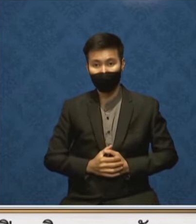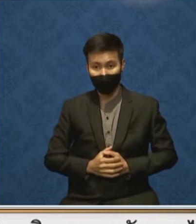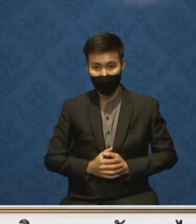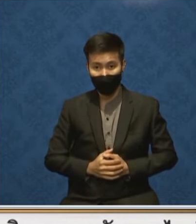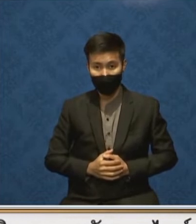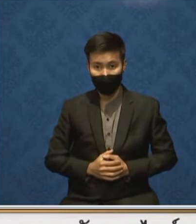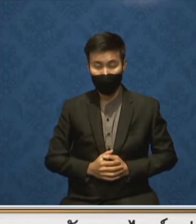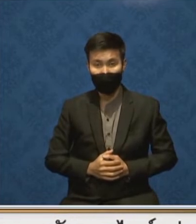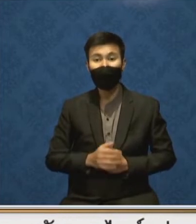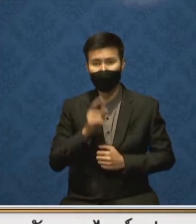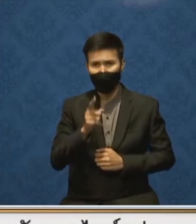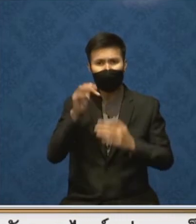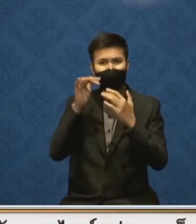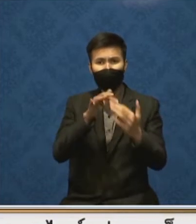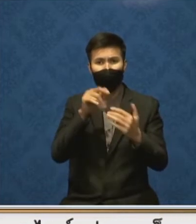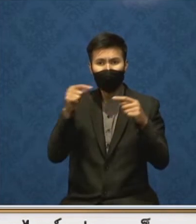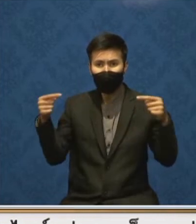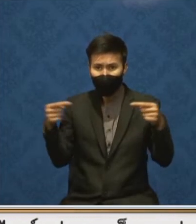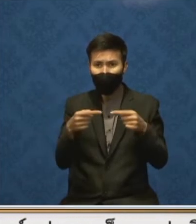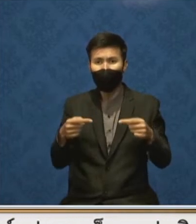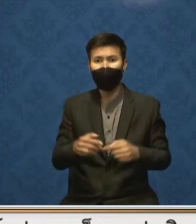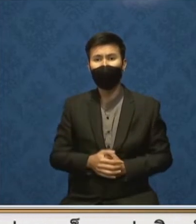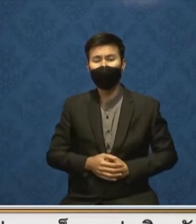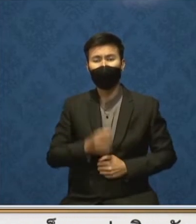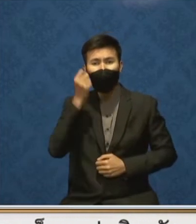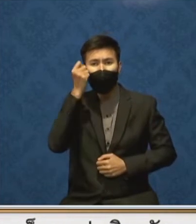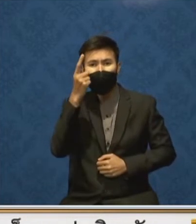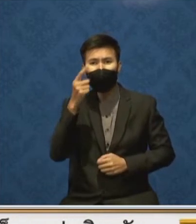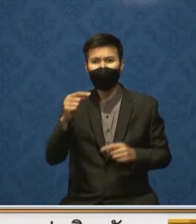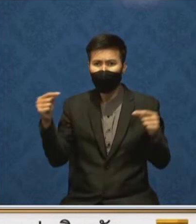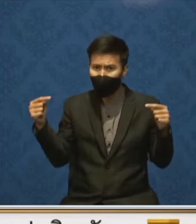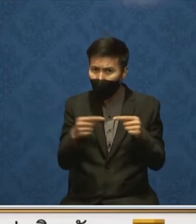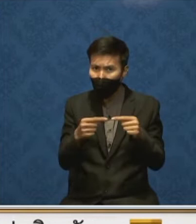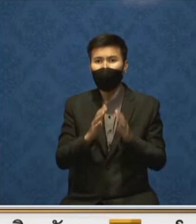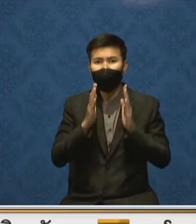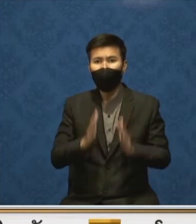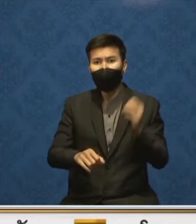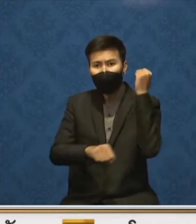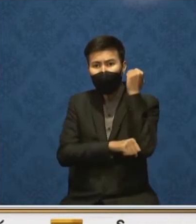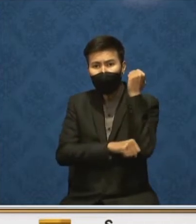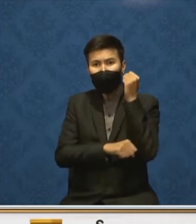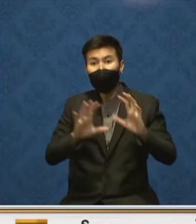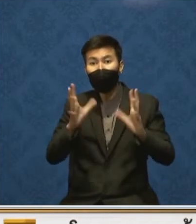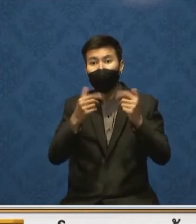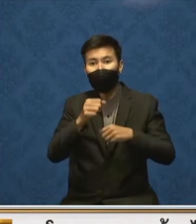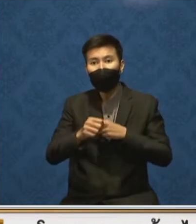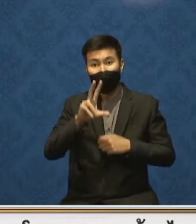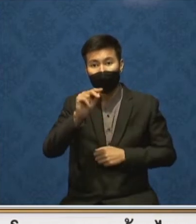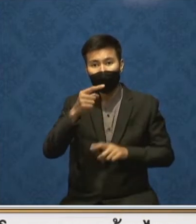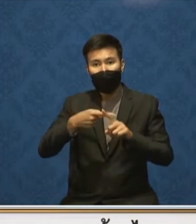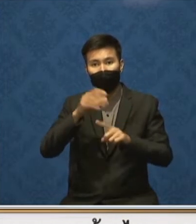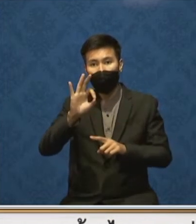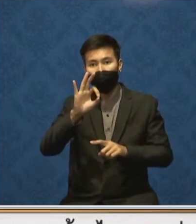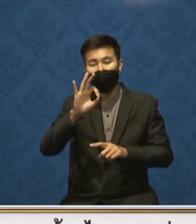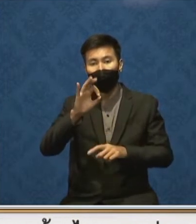ควสื่อสารให้ตรงการ ใช่ค่ะแล้วกคไปคยกักด้วยว่าตรงโเอาอยางไรนะคะว่าตรงโbildจจะหมดไหม30.5.55 ถาหมดแลว้มาตั้ง